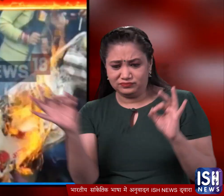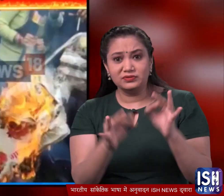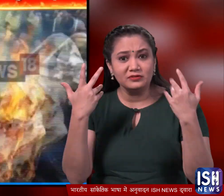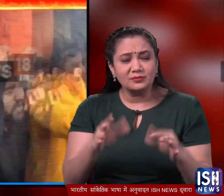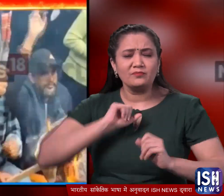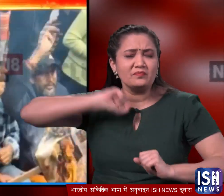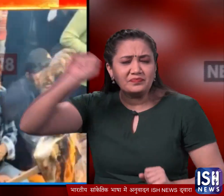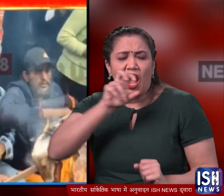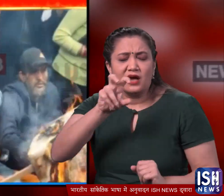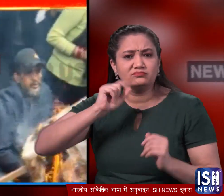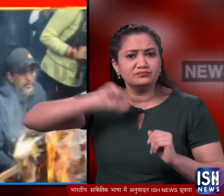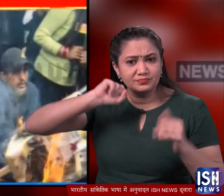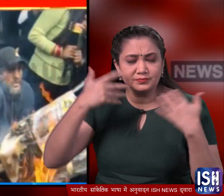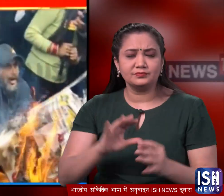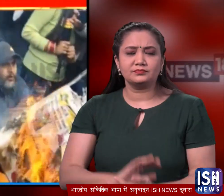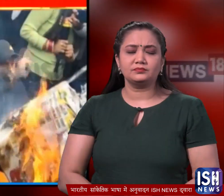खूब नारे लगाए।